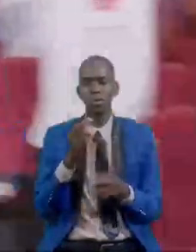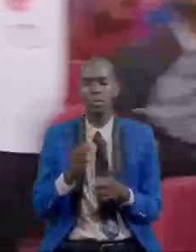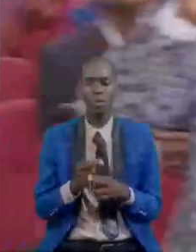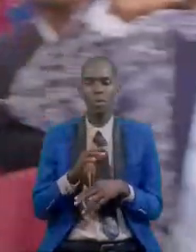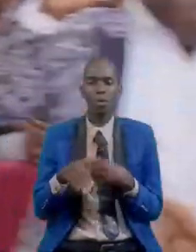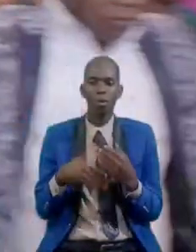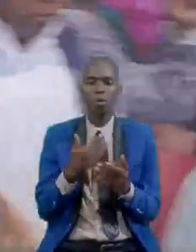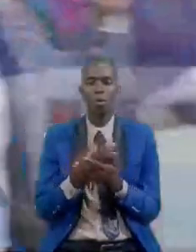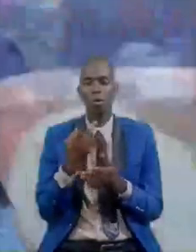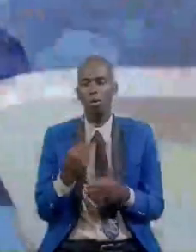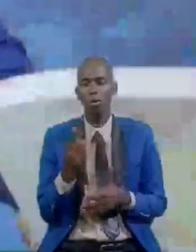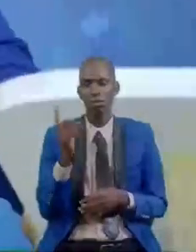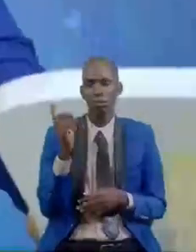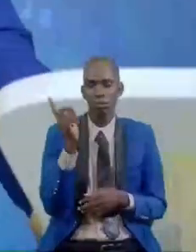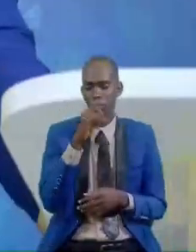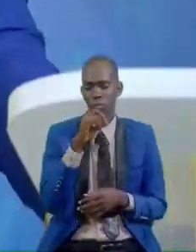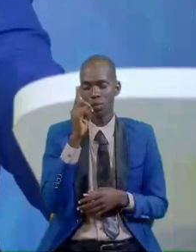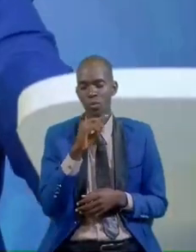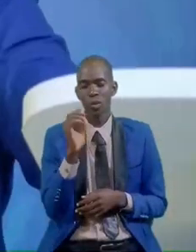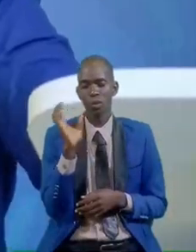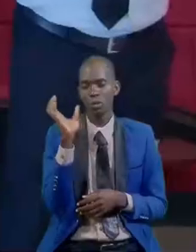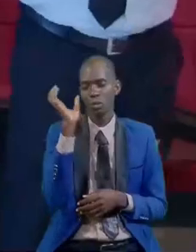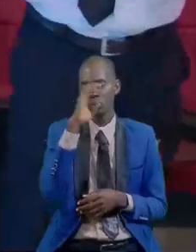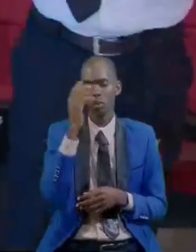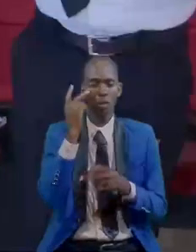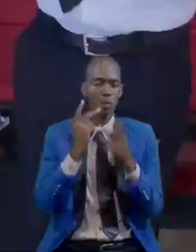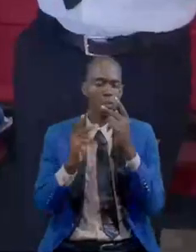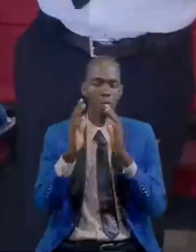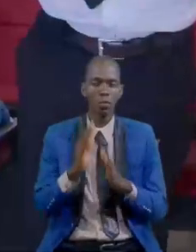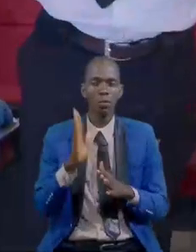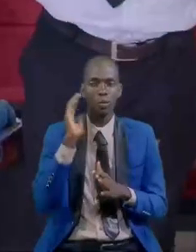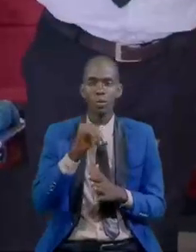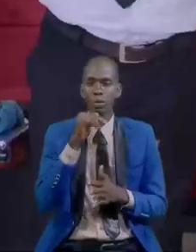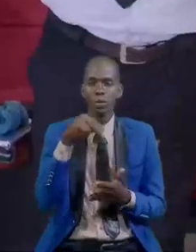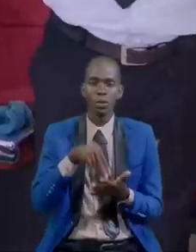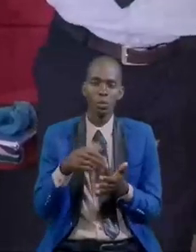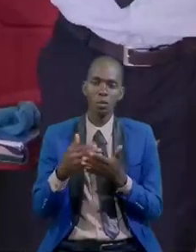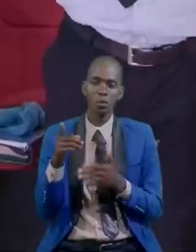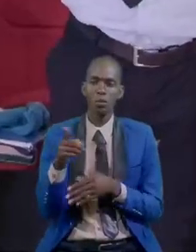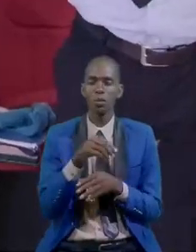Tous ces faux ces prophètes de Dieu étranger ne pourront pas tenir devant toi.